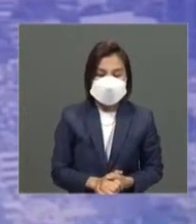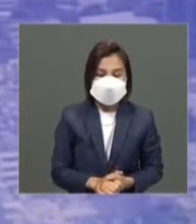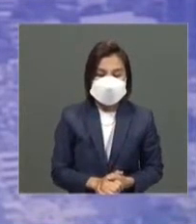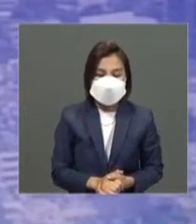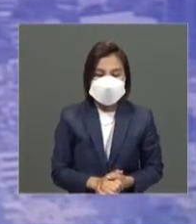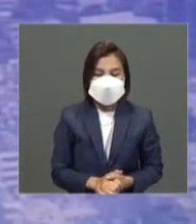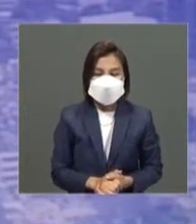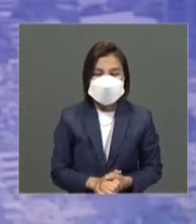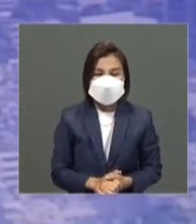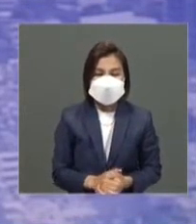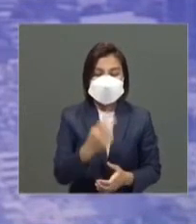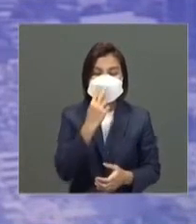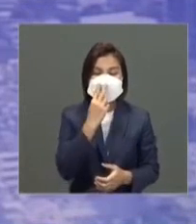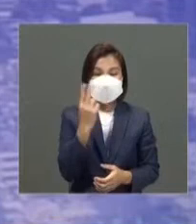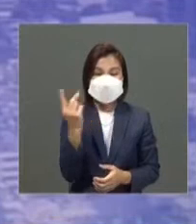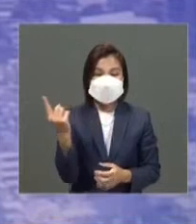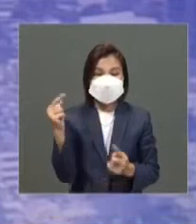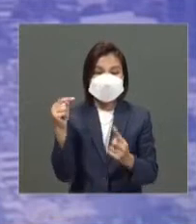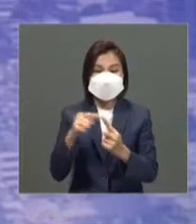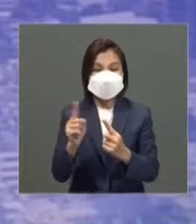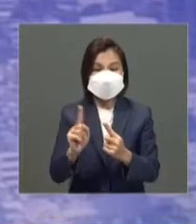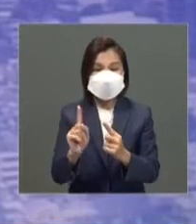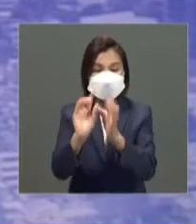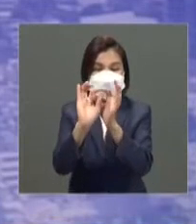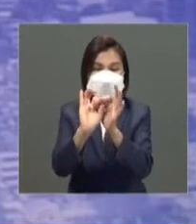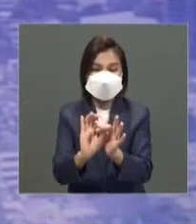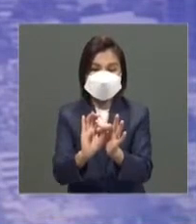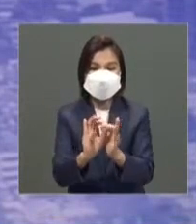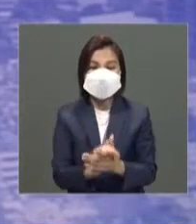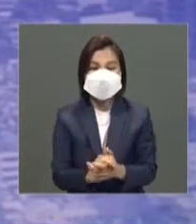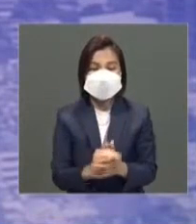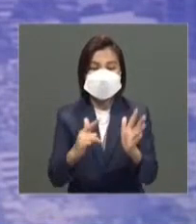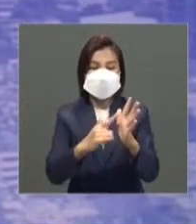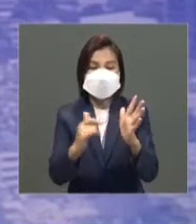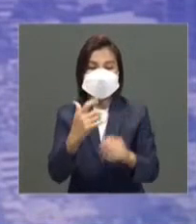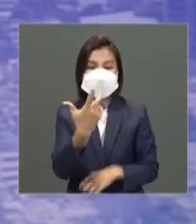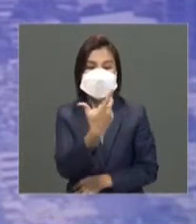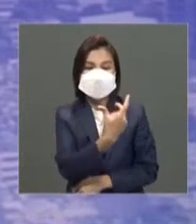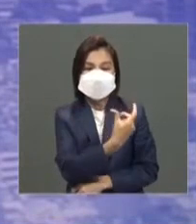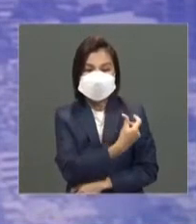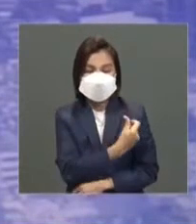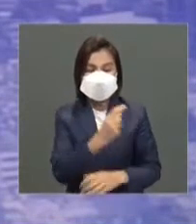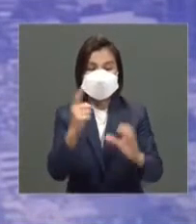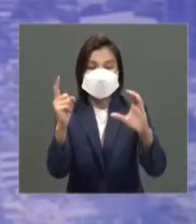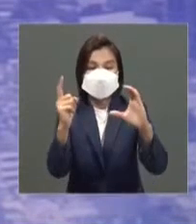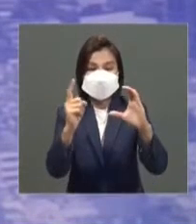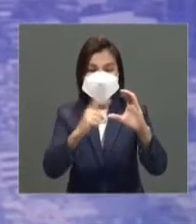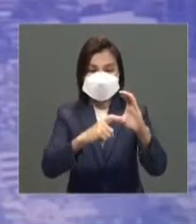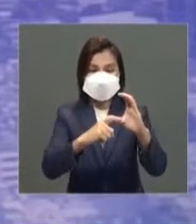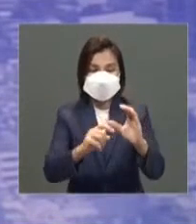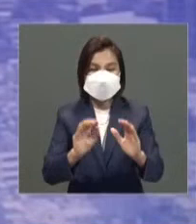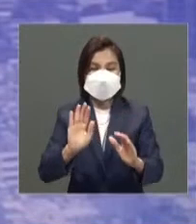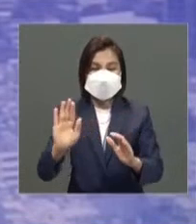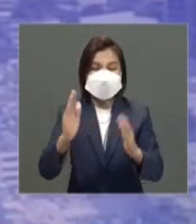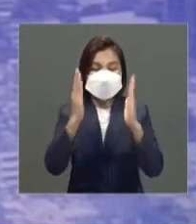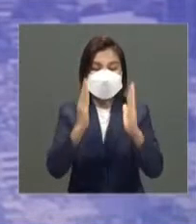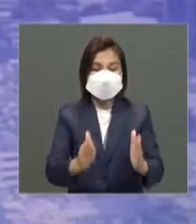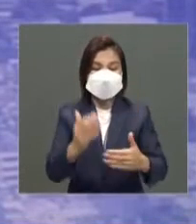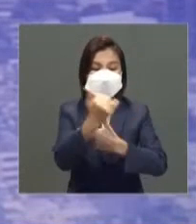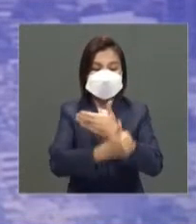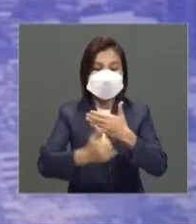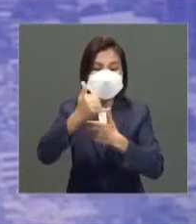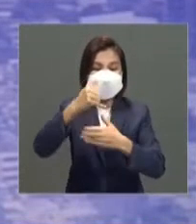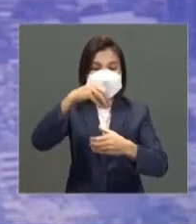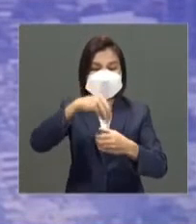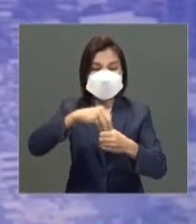ครับในสไลด์ถัดไปครับก็จะเป็นประเด็นเรื่องของการฉีดวัคซีนไฟเซอร์ในคนต่างชาติในประเทศไท